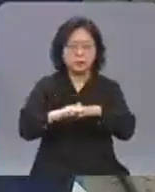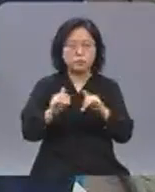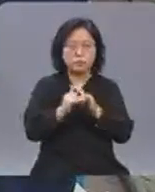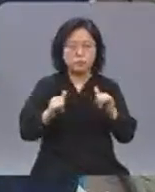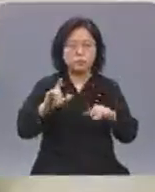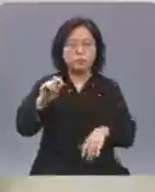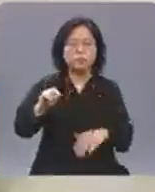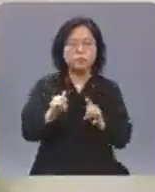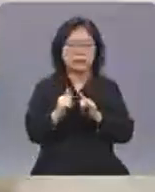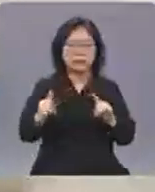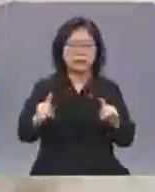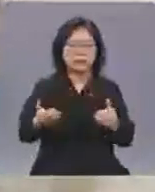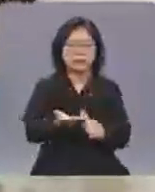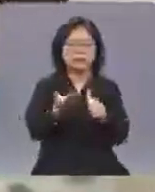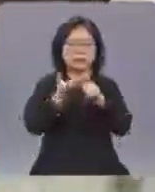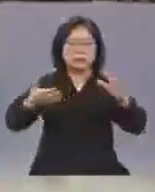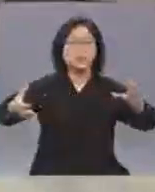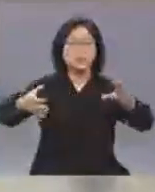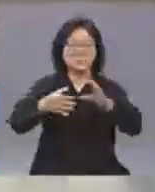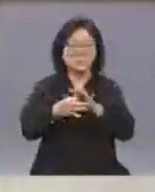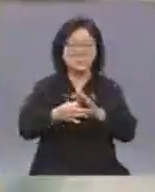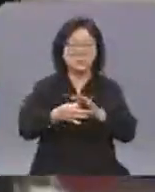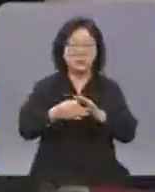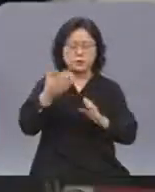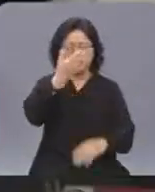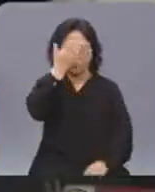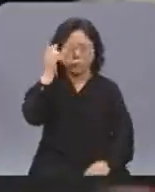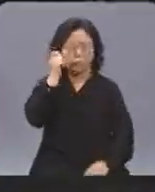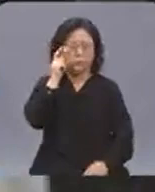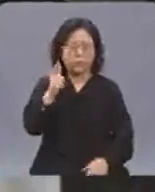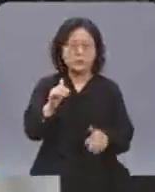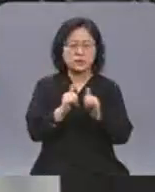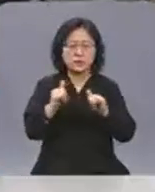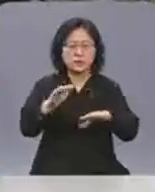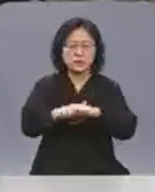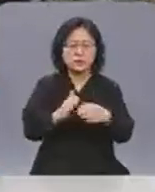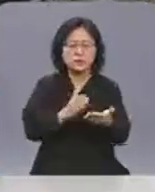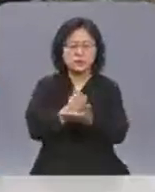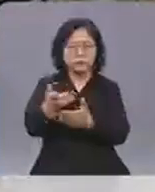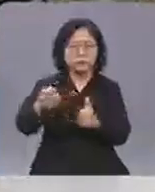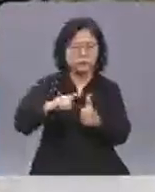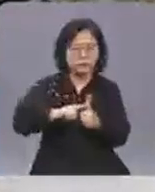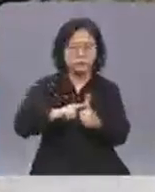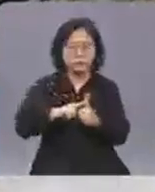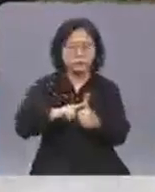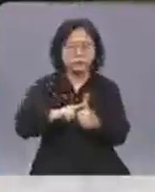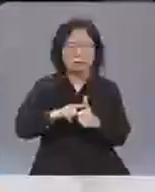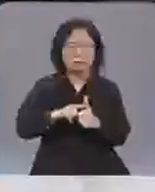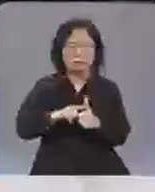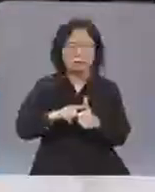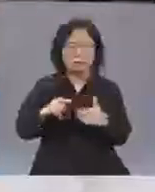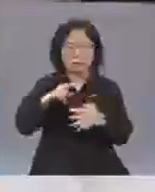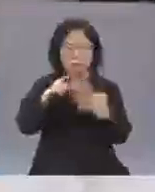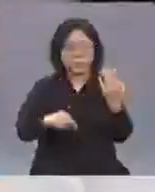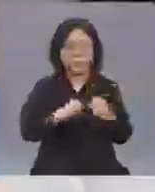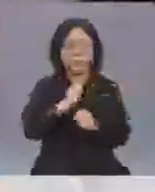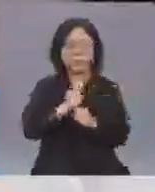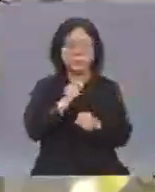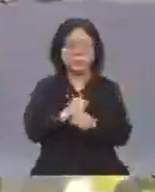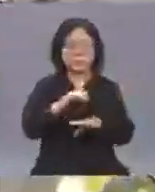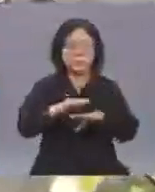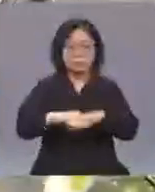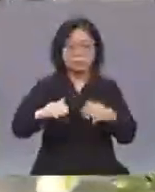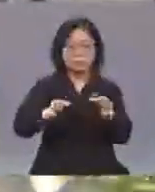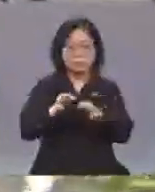만명 육성과 연계해 추진한다며 젊고 유능한 인재의 농업 분야 진출을 유도하는 선순환체계를 구축하고